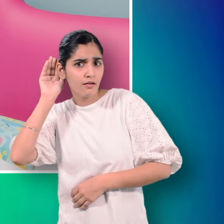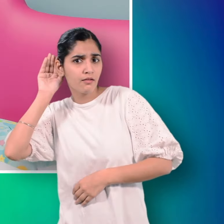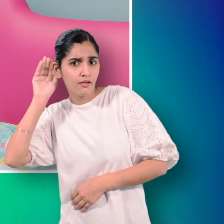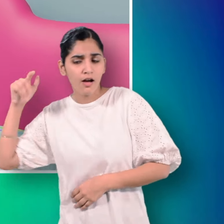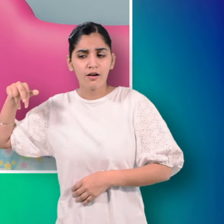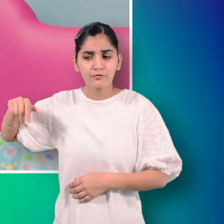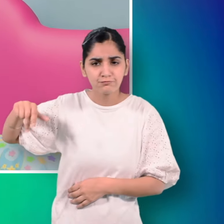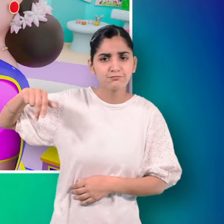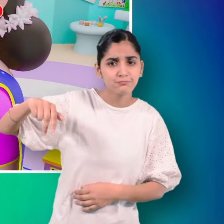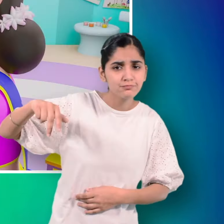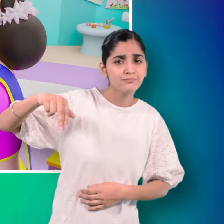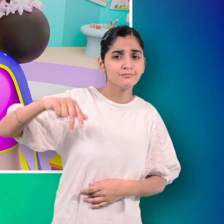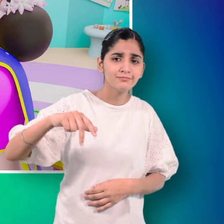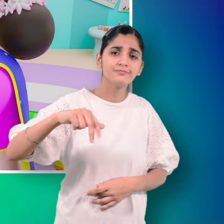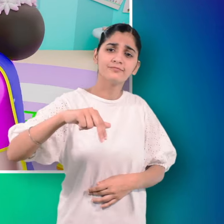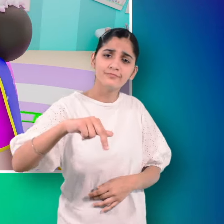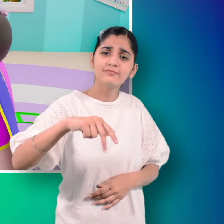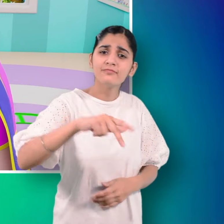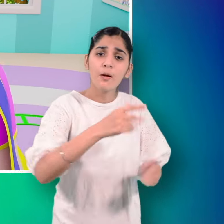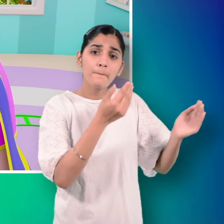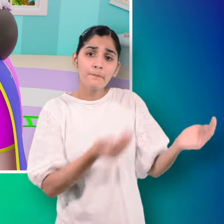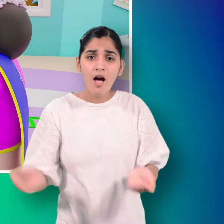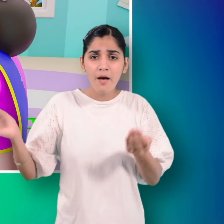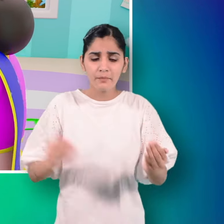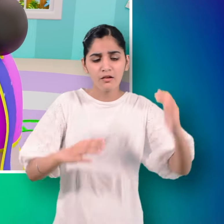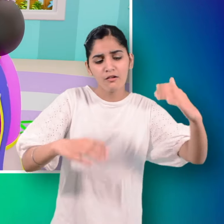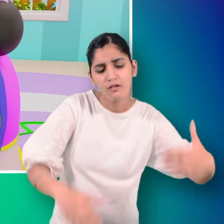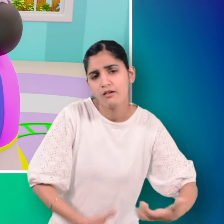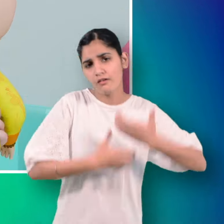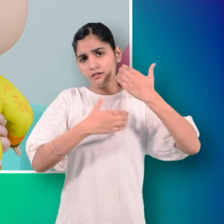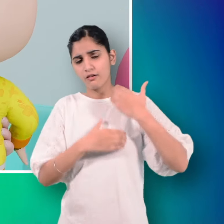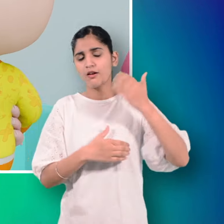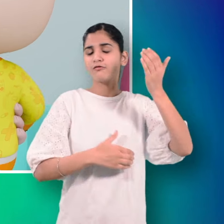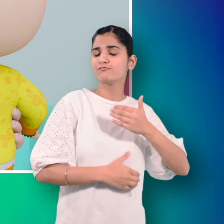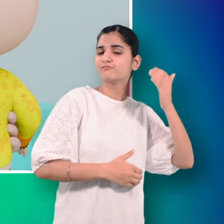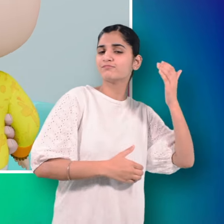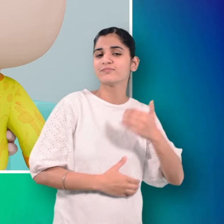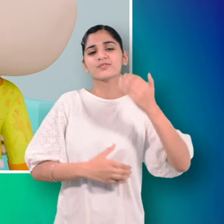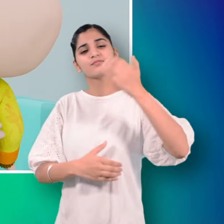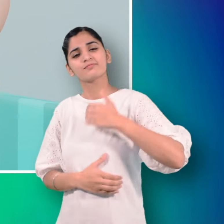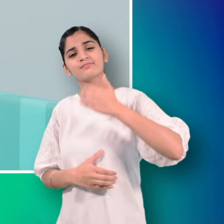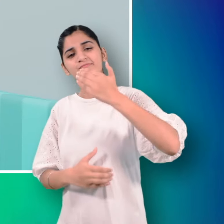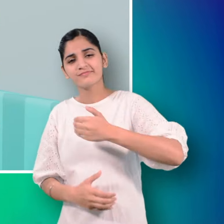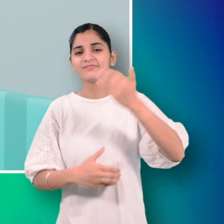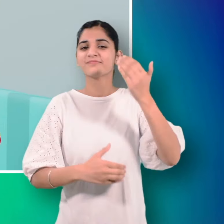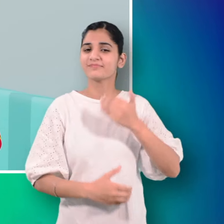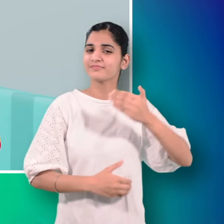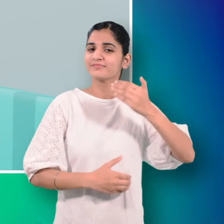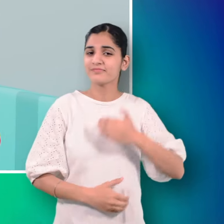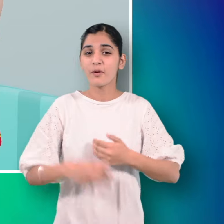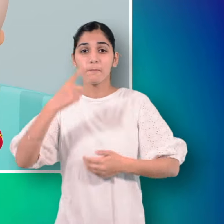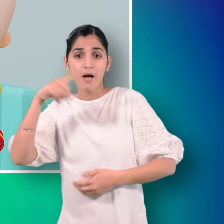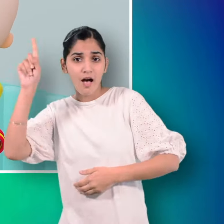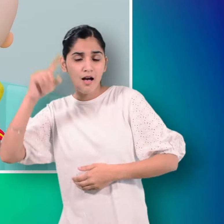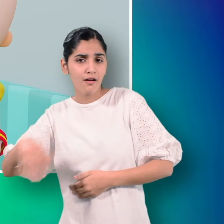रोना सुन के मम्मी आई बेबी को पकड़ा और थपक